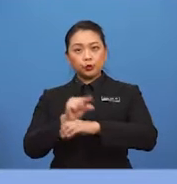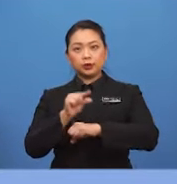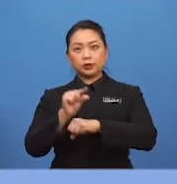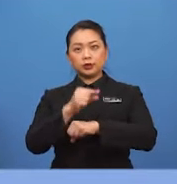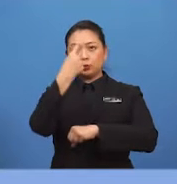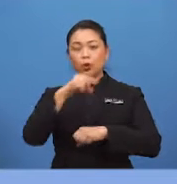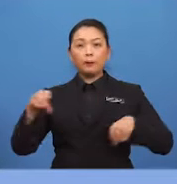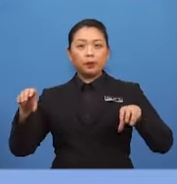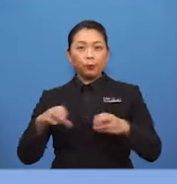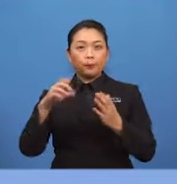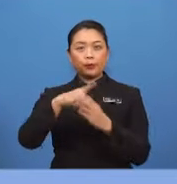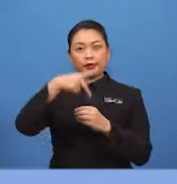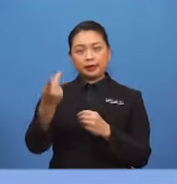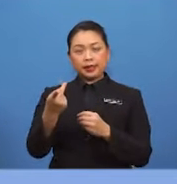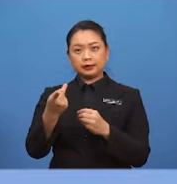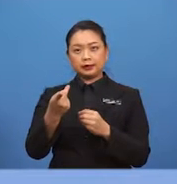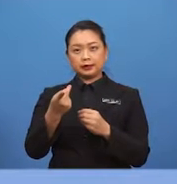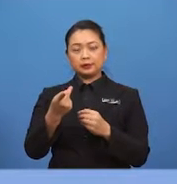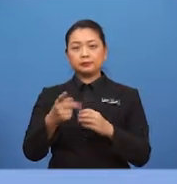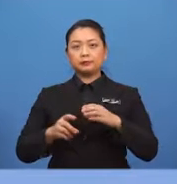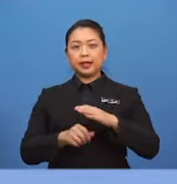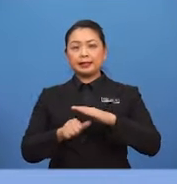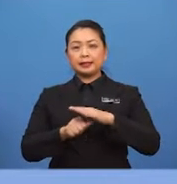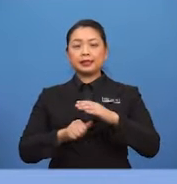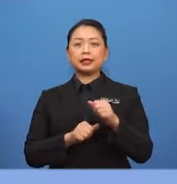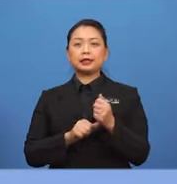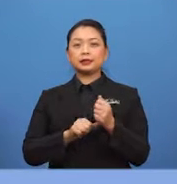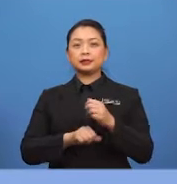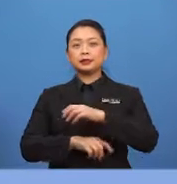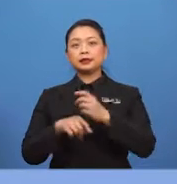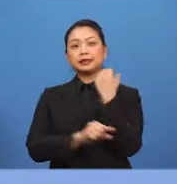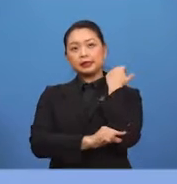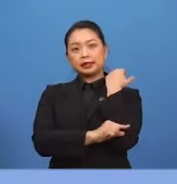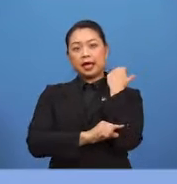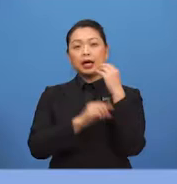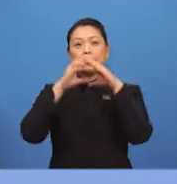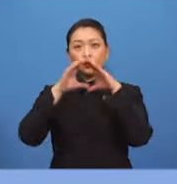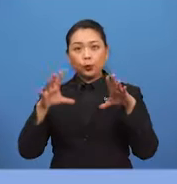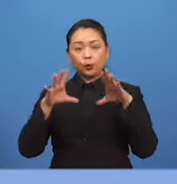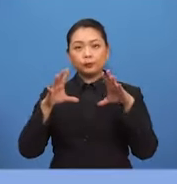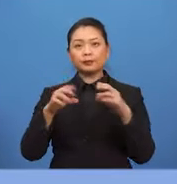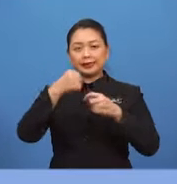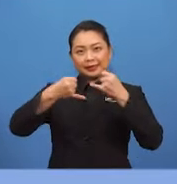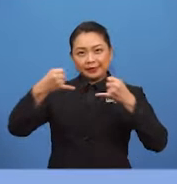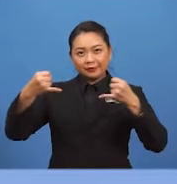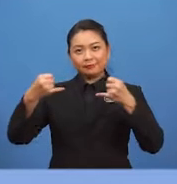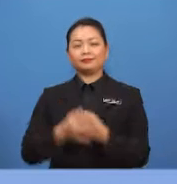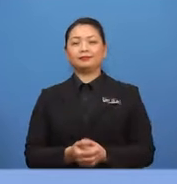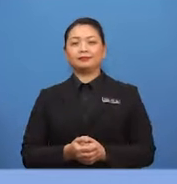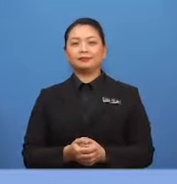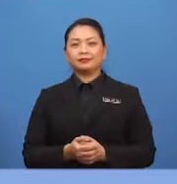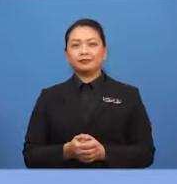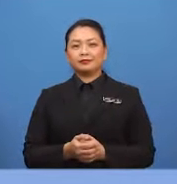untuk membuat produk berasaskan getah seperti belon dan getah pengikat.